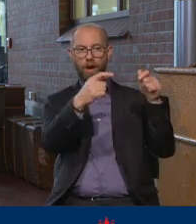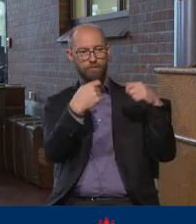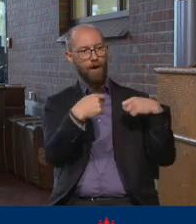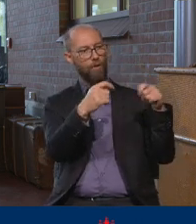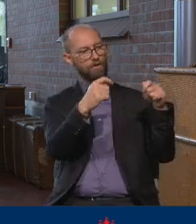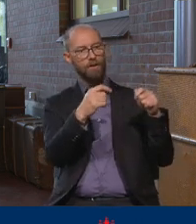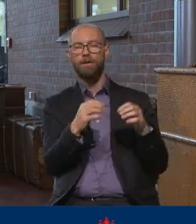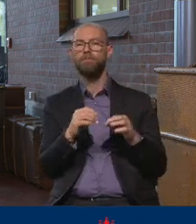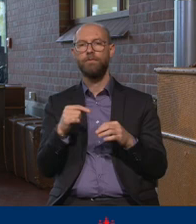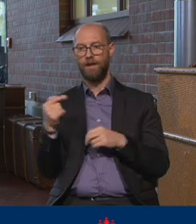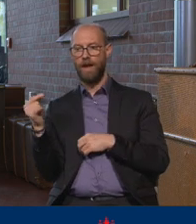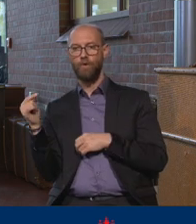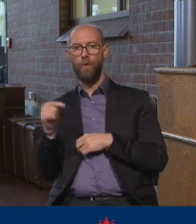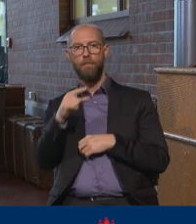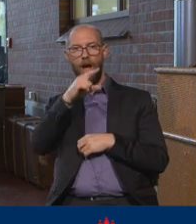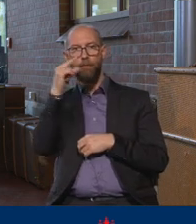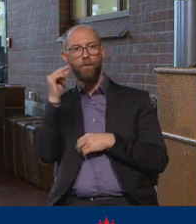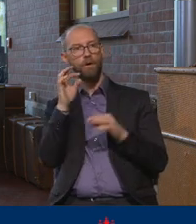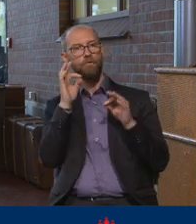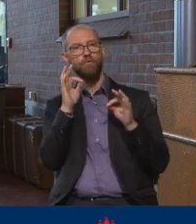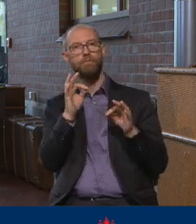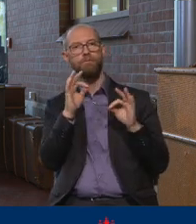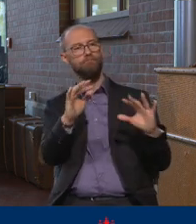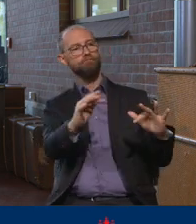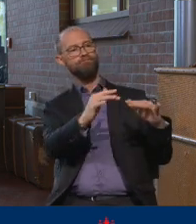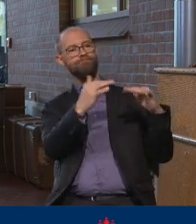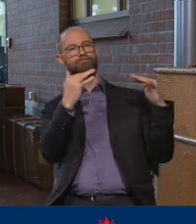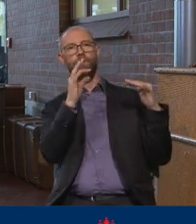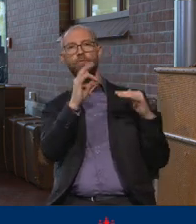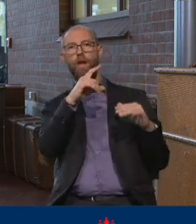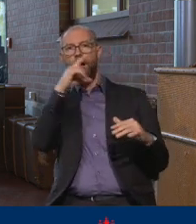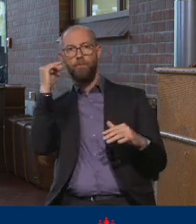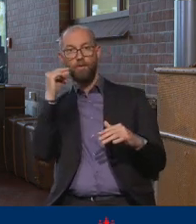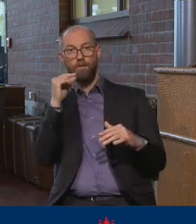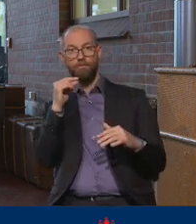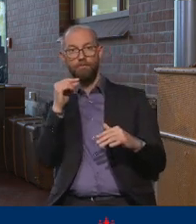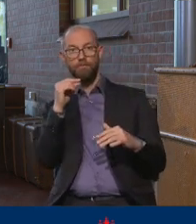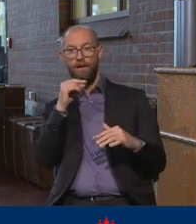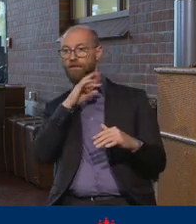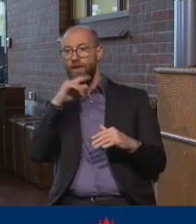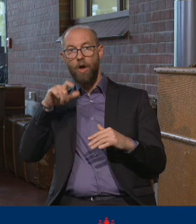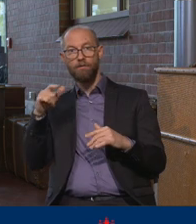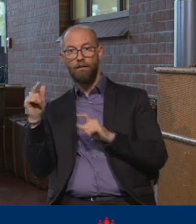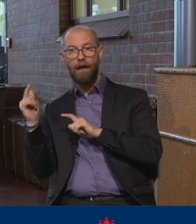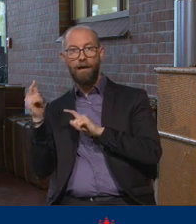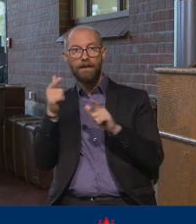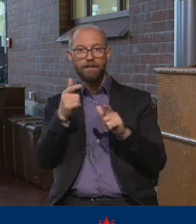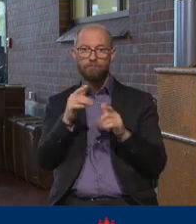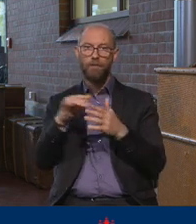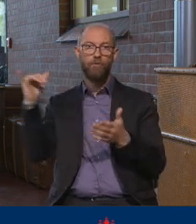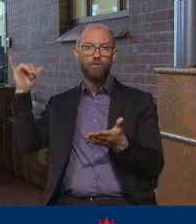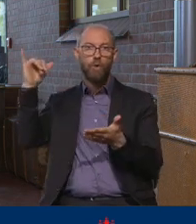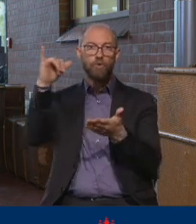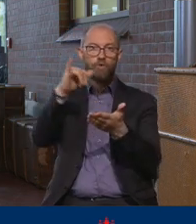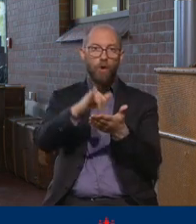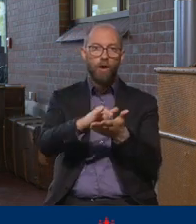unsere stadt einstimmt viele reisende die nach mir kommen teilweise mit dem flugzeug